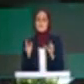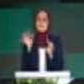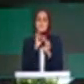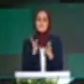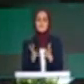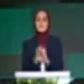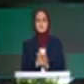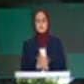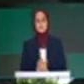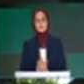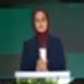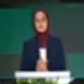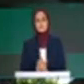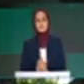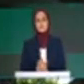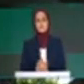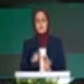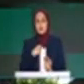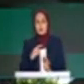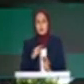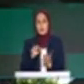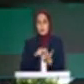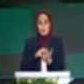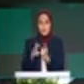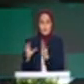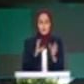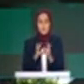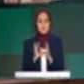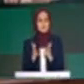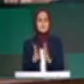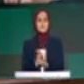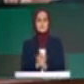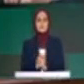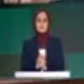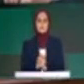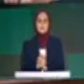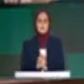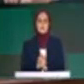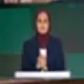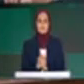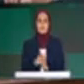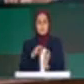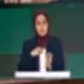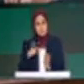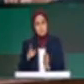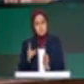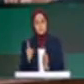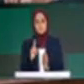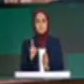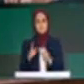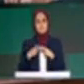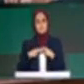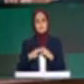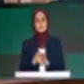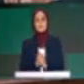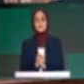عاملين حسابنا للكميات بناء على عدد السكان اللي موجودين في كل منطقه. ايوه افهم. ايوه